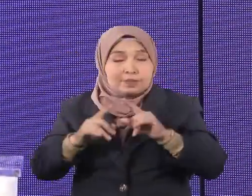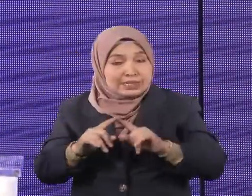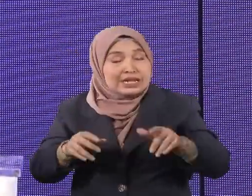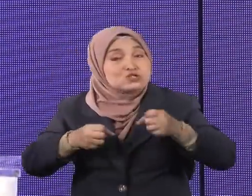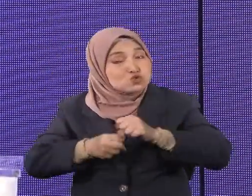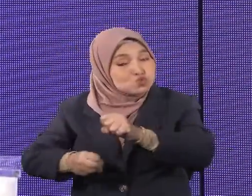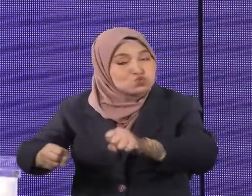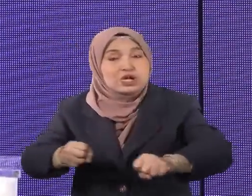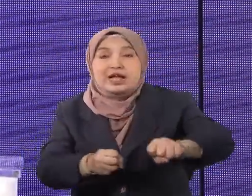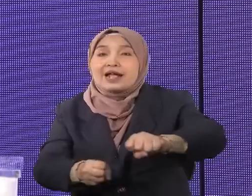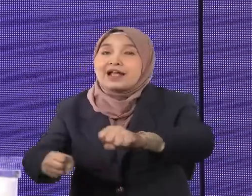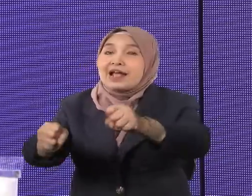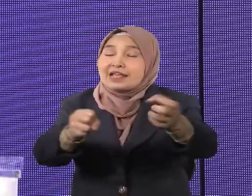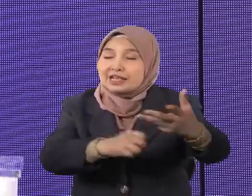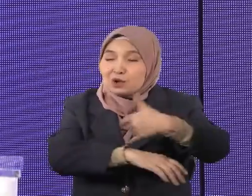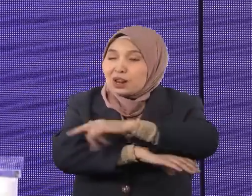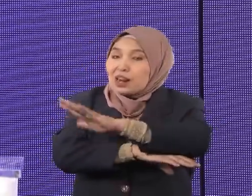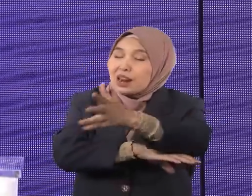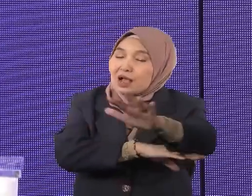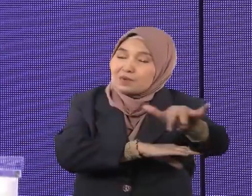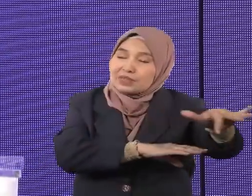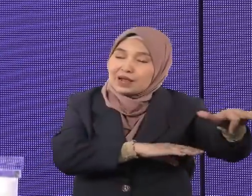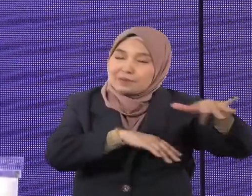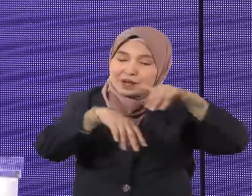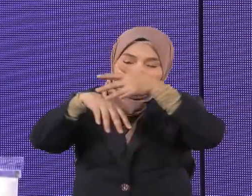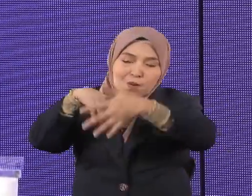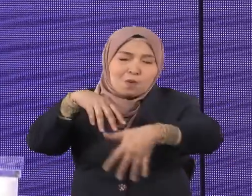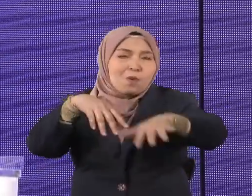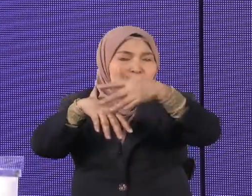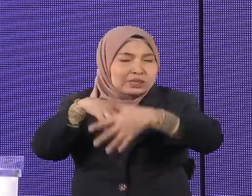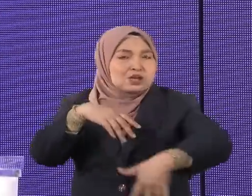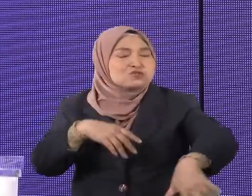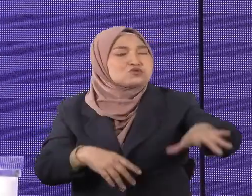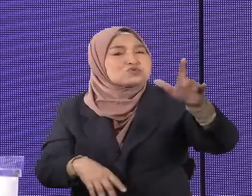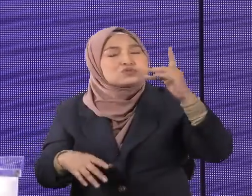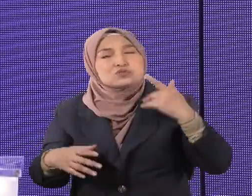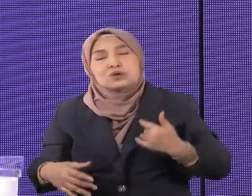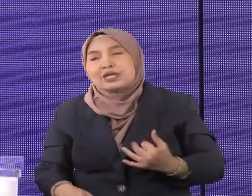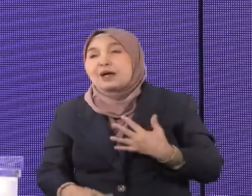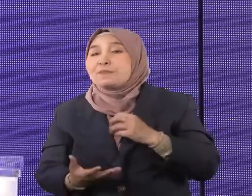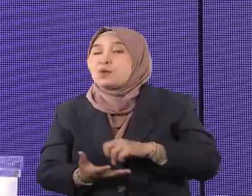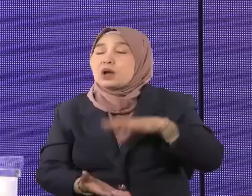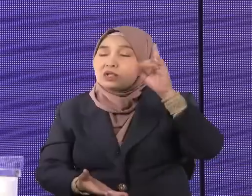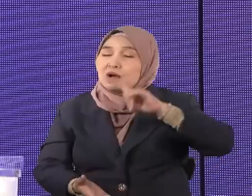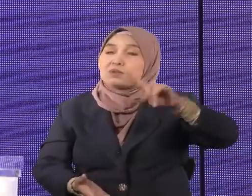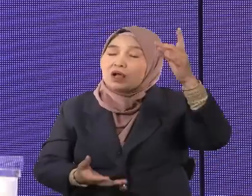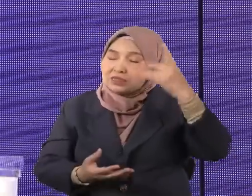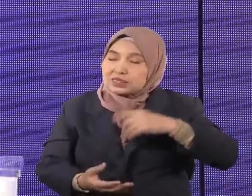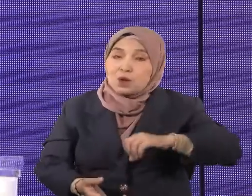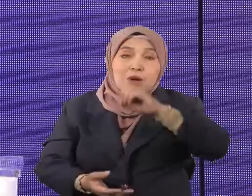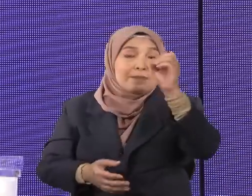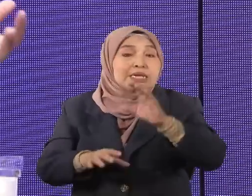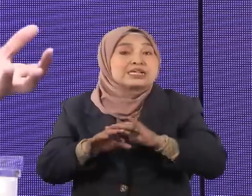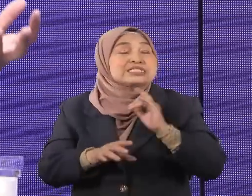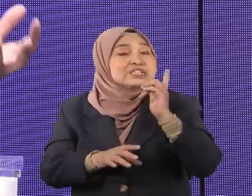yang mengalir ataupun laut yang mengalir, itu sebagai satu kemewahan yang Allah tawarkan kepada siapa? Siapa